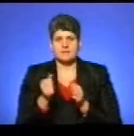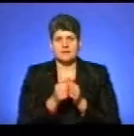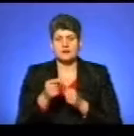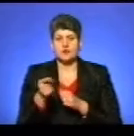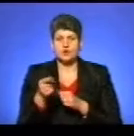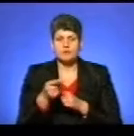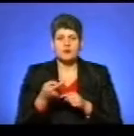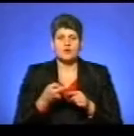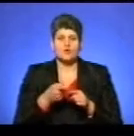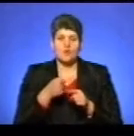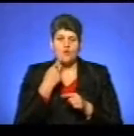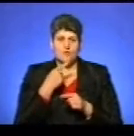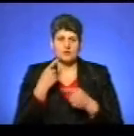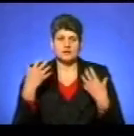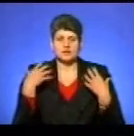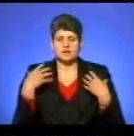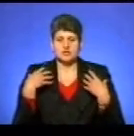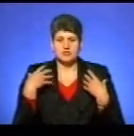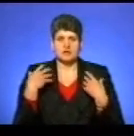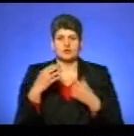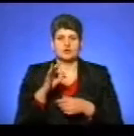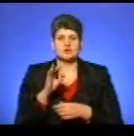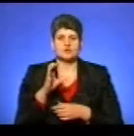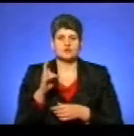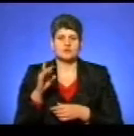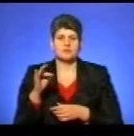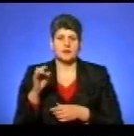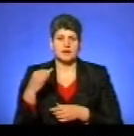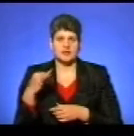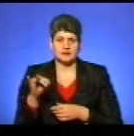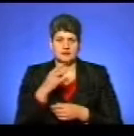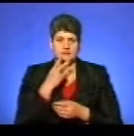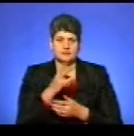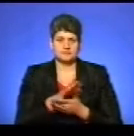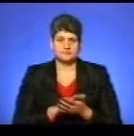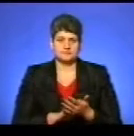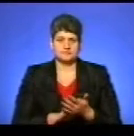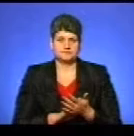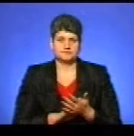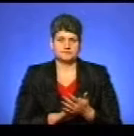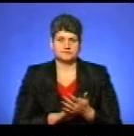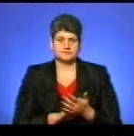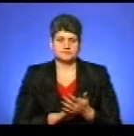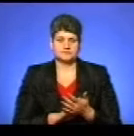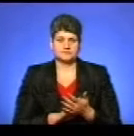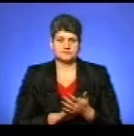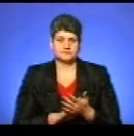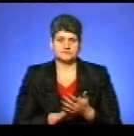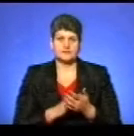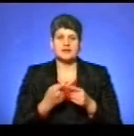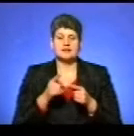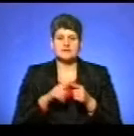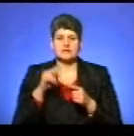начальник штабу зони територіальної оборони області Олександр Скумбрій. Детальніше у сюжеті Богдана Буденчука. Ця навчальна